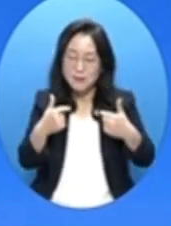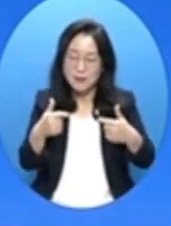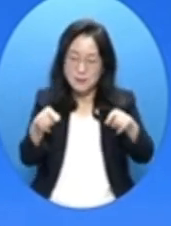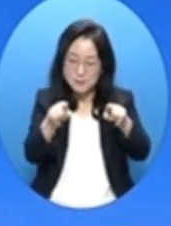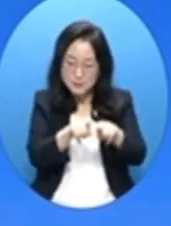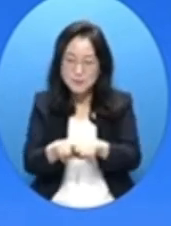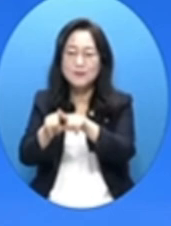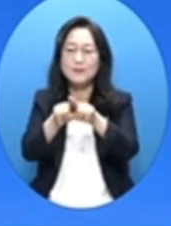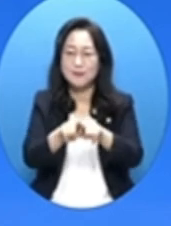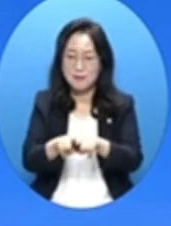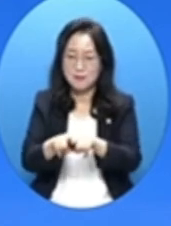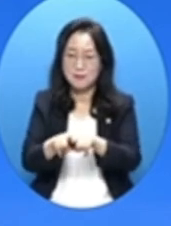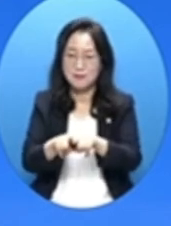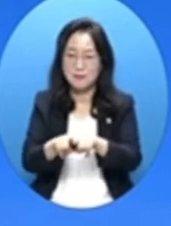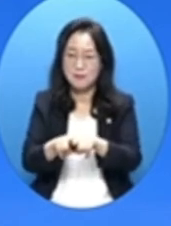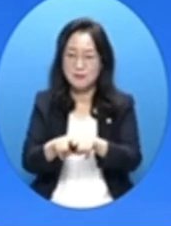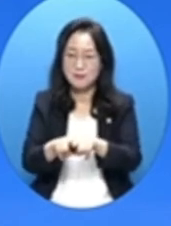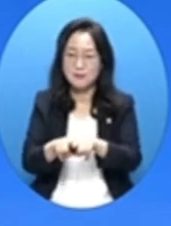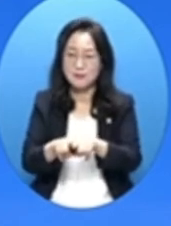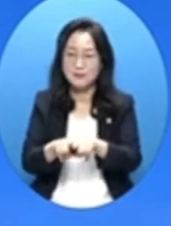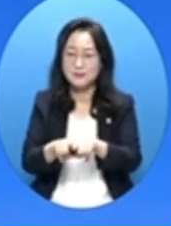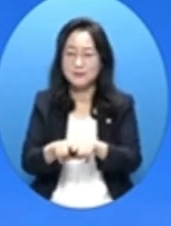것입니다.